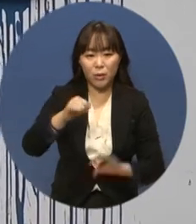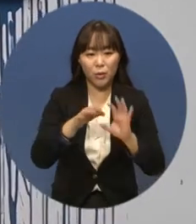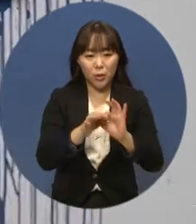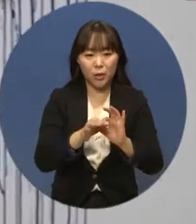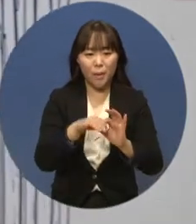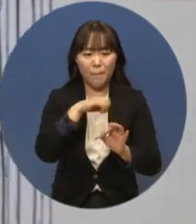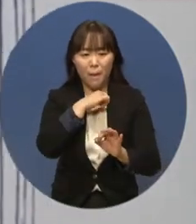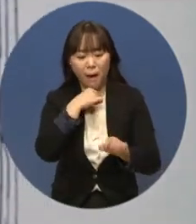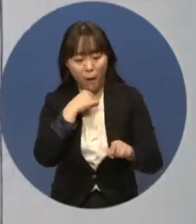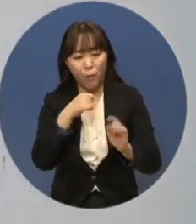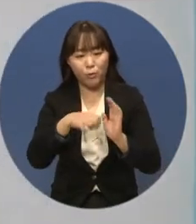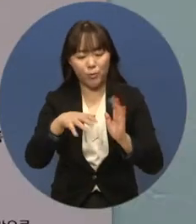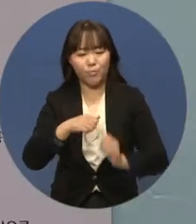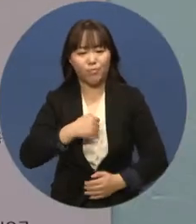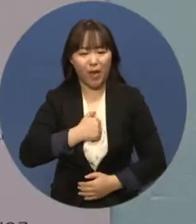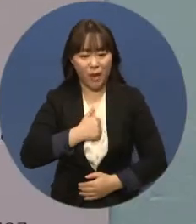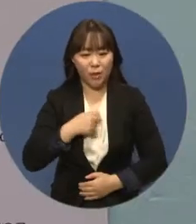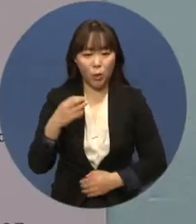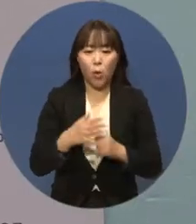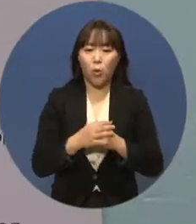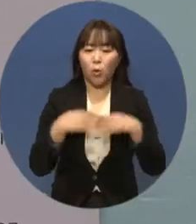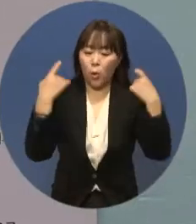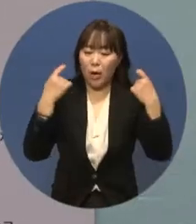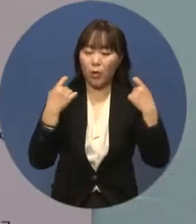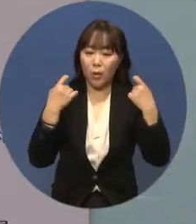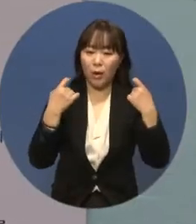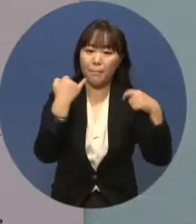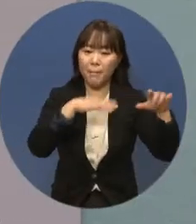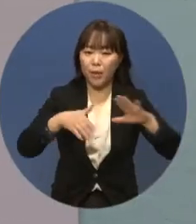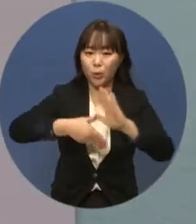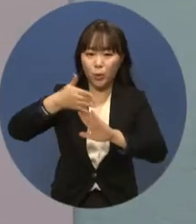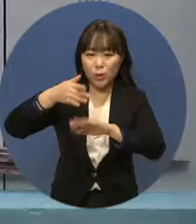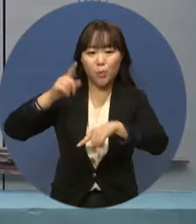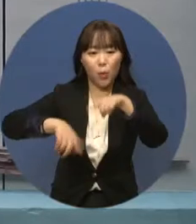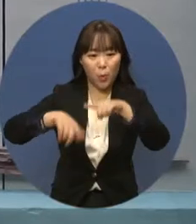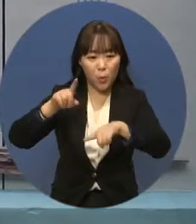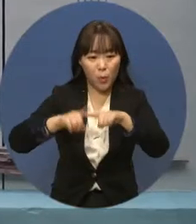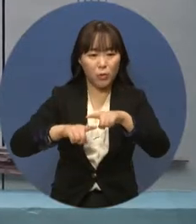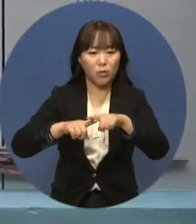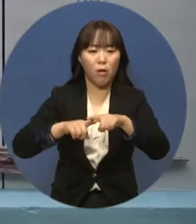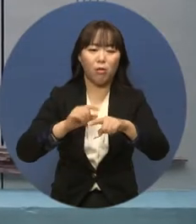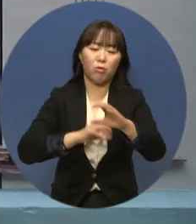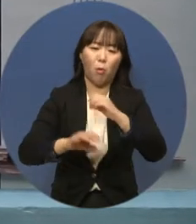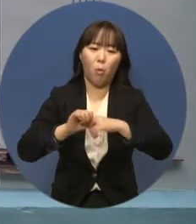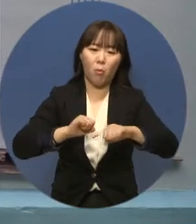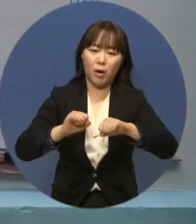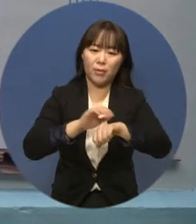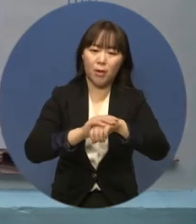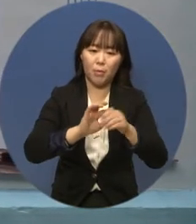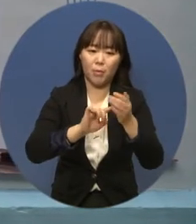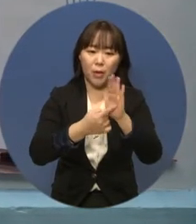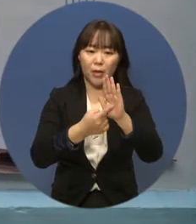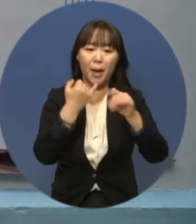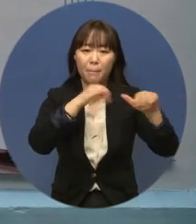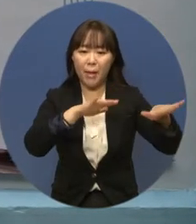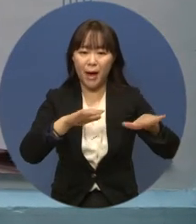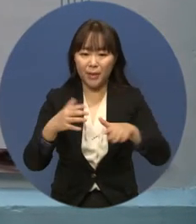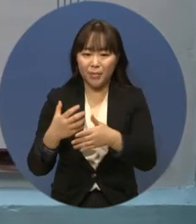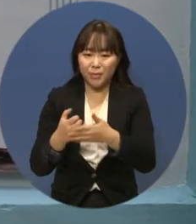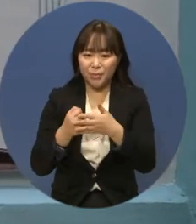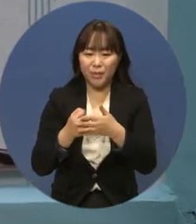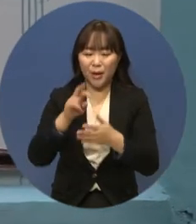명가의 정체성과 관광 해양 도시 목포를 역동적으로 표현한 바다를